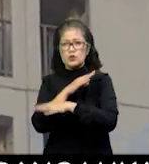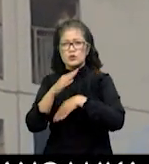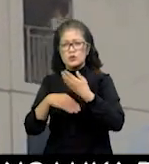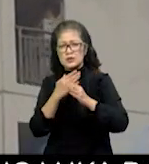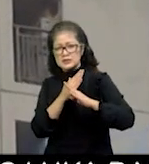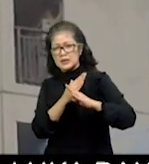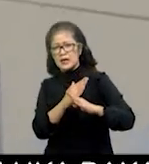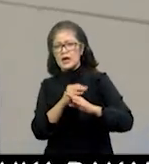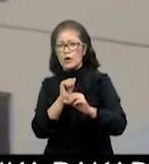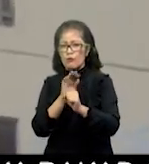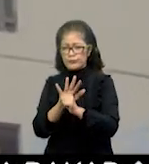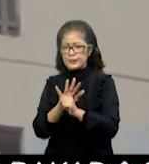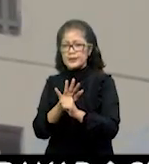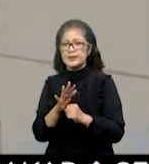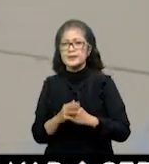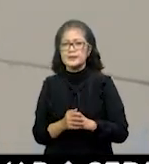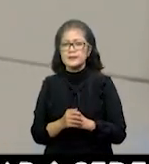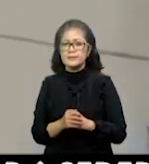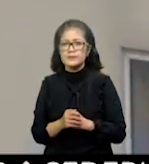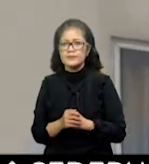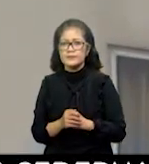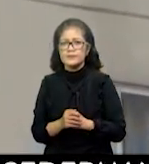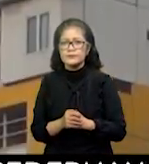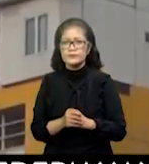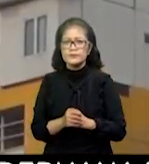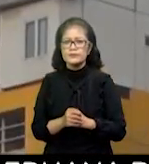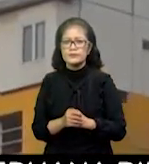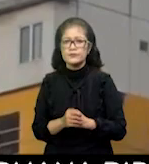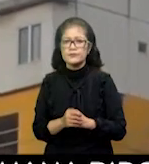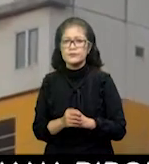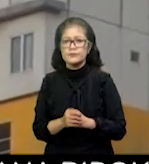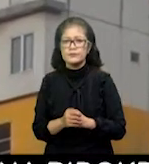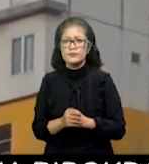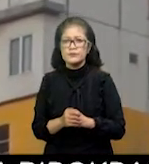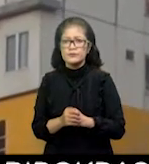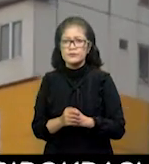kasus COVID-19. Dari Jakarta, Rio Manik, iNews melaporkan.